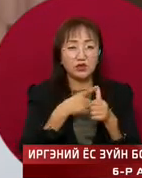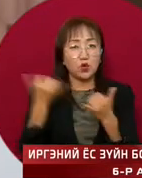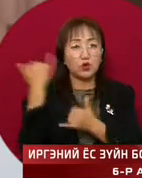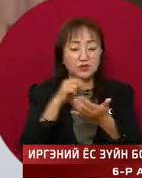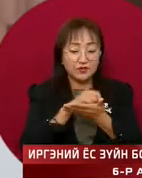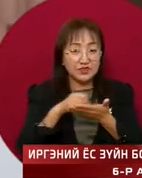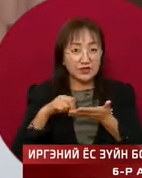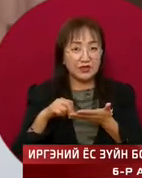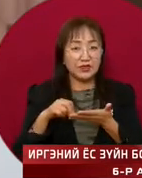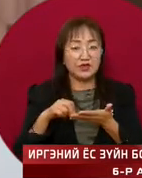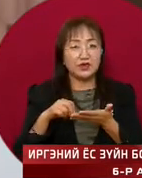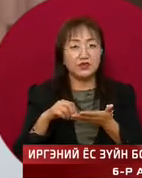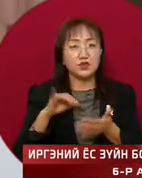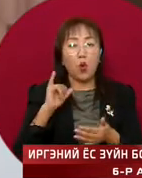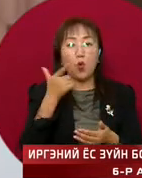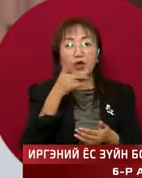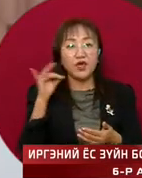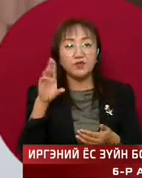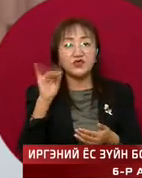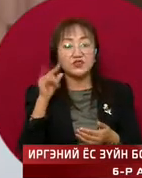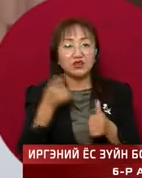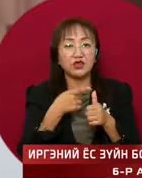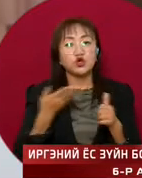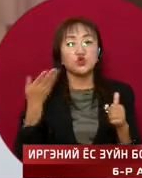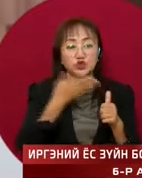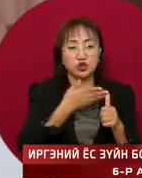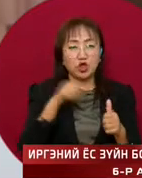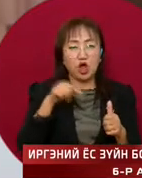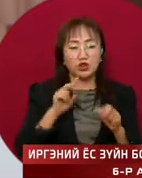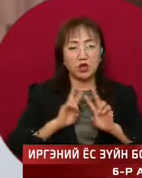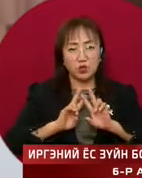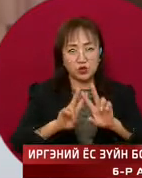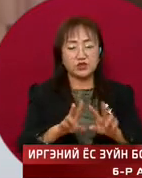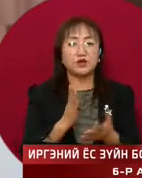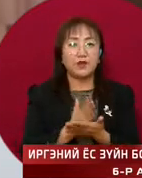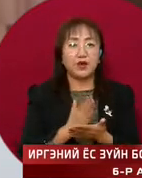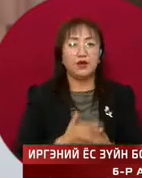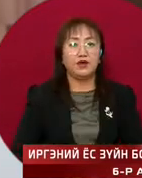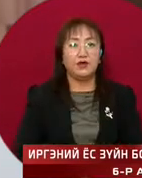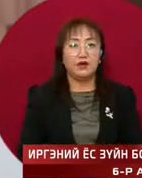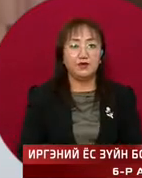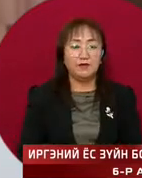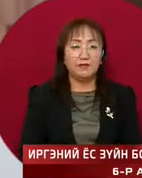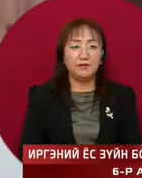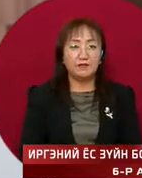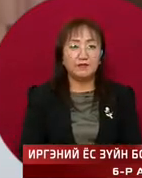бичлэг дотроос угийн бичиг гэж нэрлэж ирсэн нь өдгөө нилээд хэвшмэл байна.